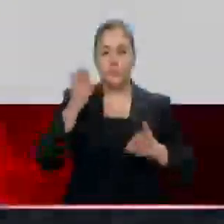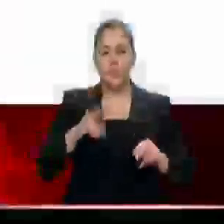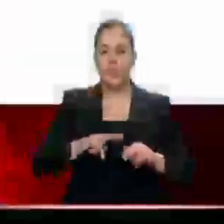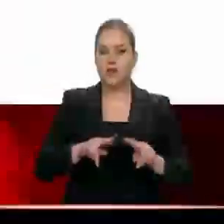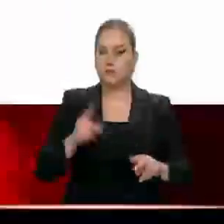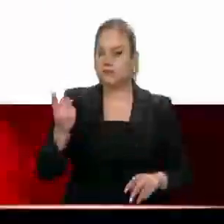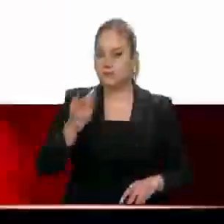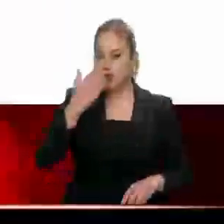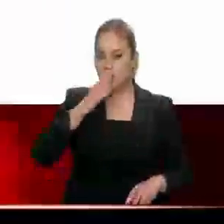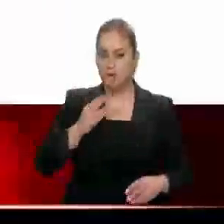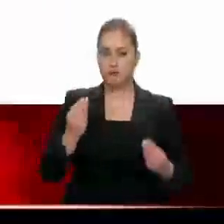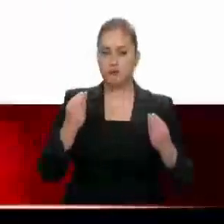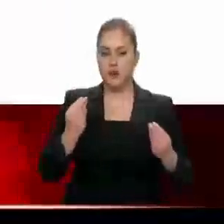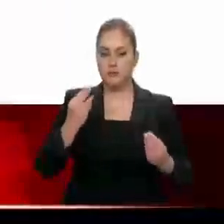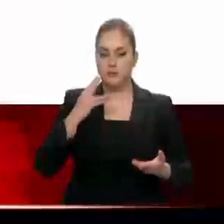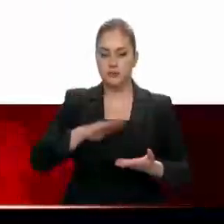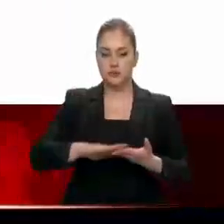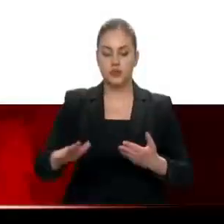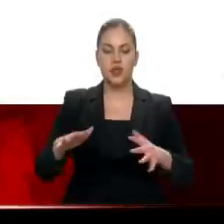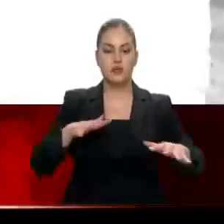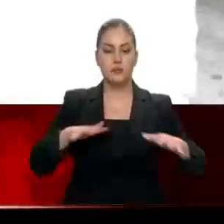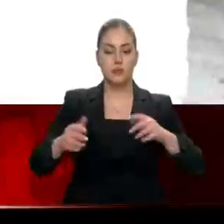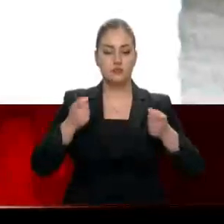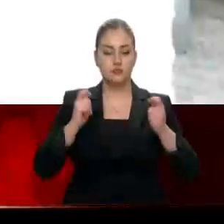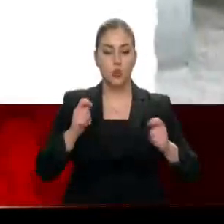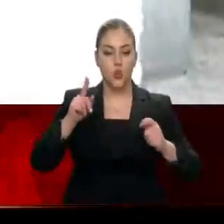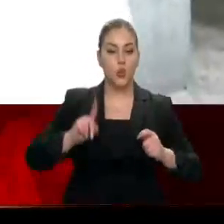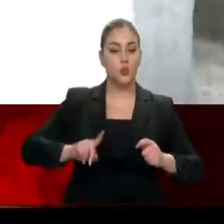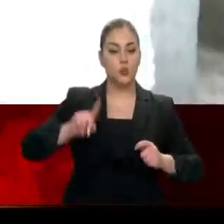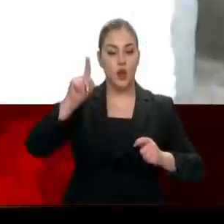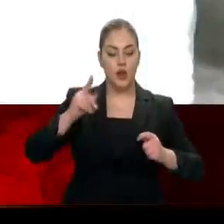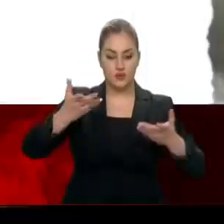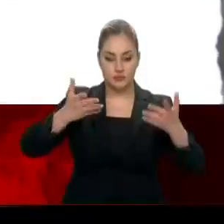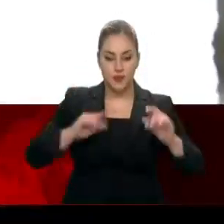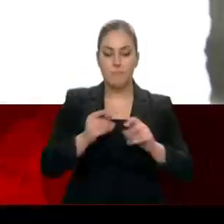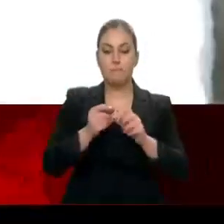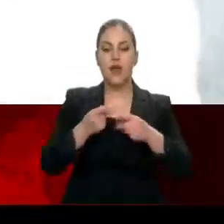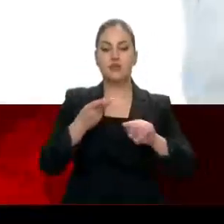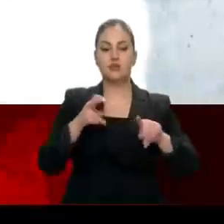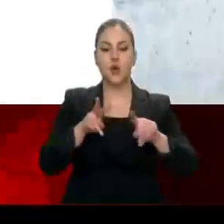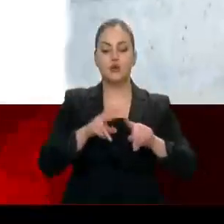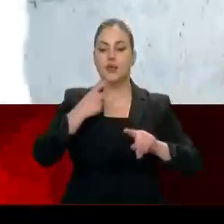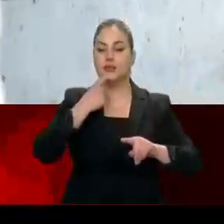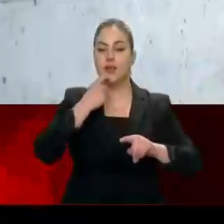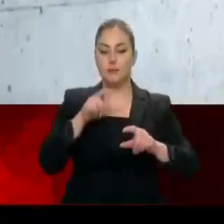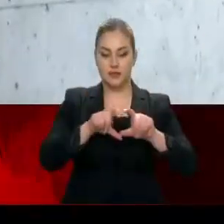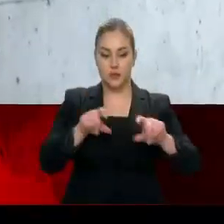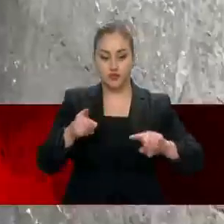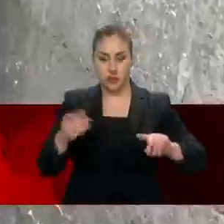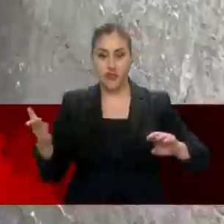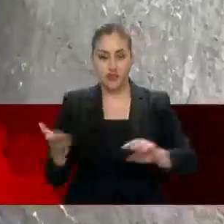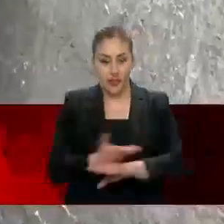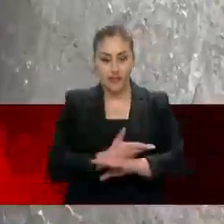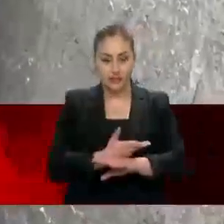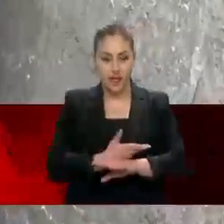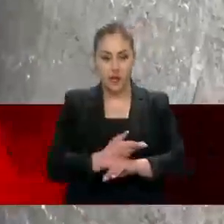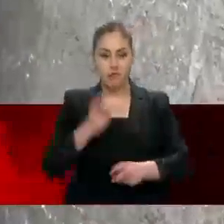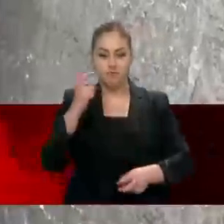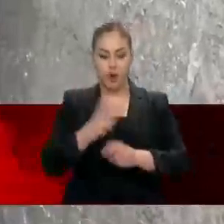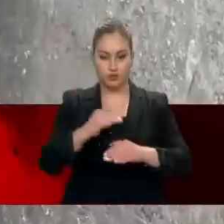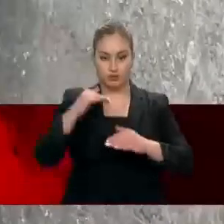yok. Aslında depremin yıkıcı kuvveti yukarıya aktaran beton ve demirin kendisidir. Burada bunu kestiğimiz zaman, arada da bir